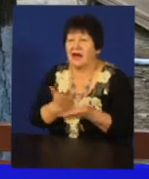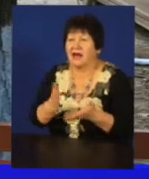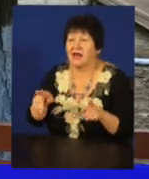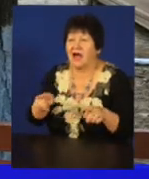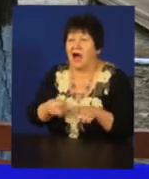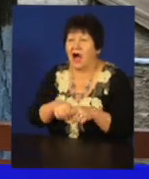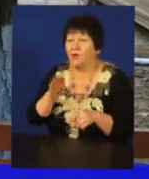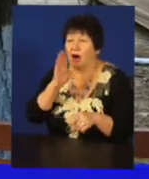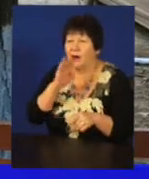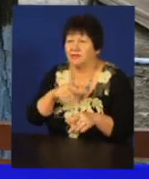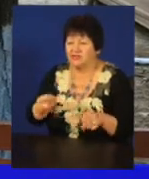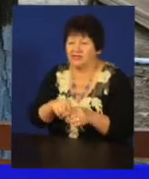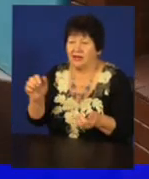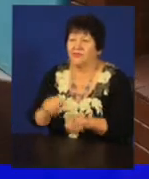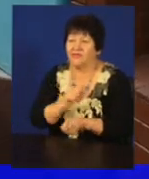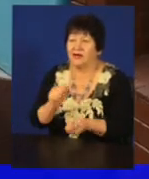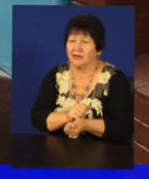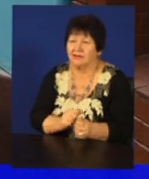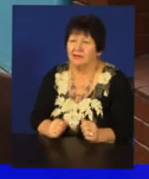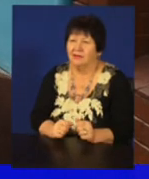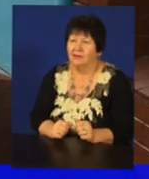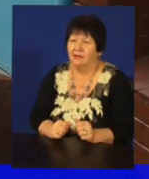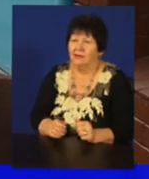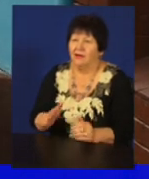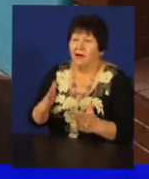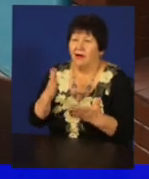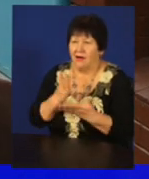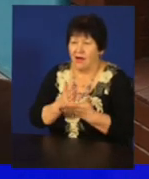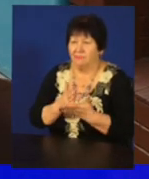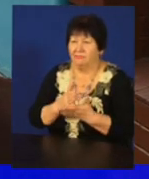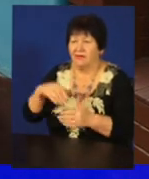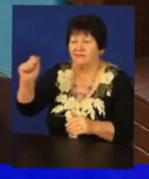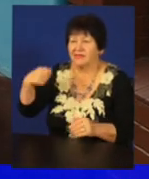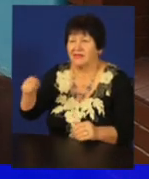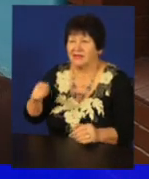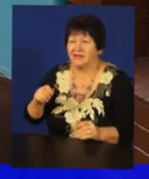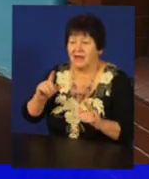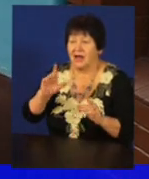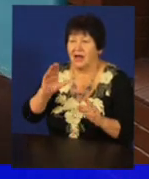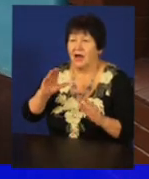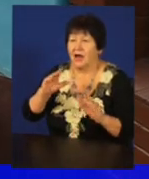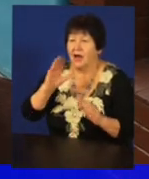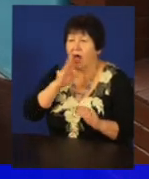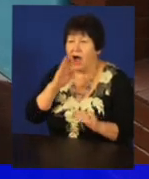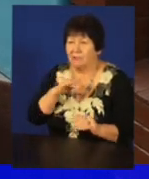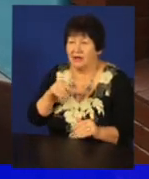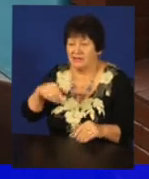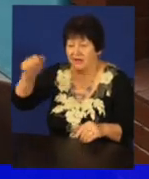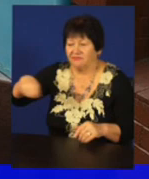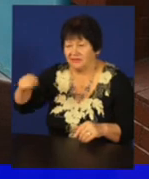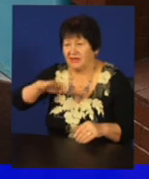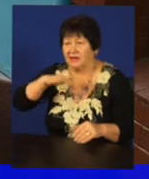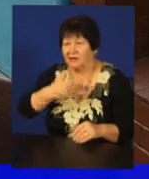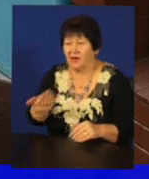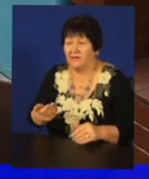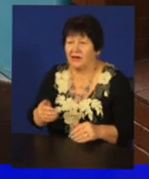și fântânile acestea au secat. Am fântână, dar la noi cantitatea de apă a apelor din fântânile